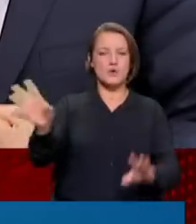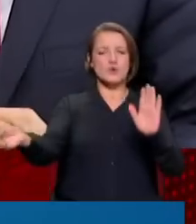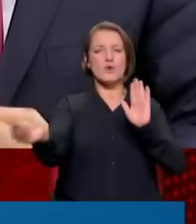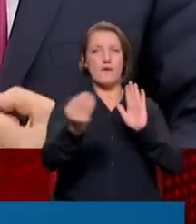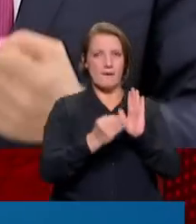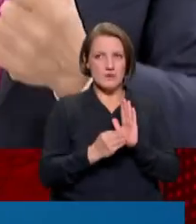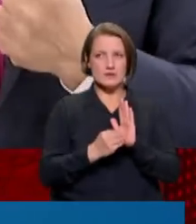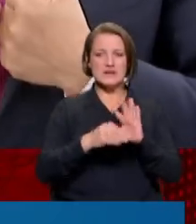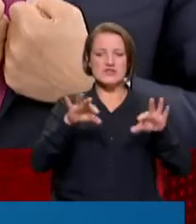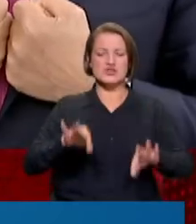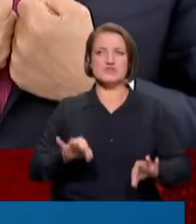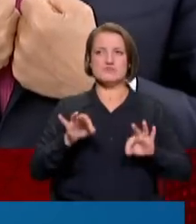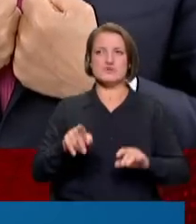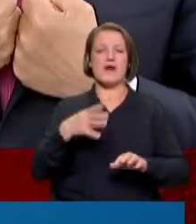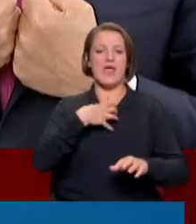konumlandırdığı